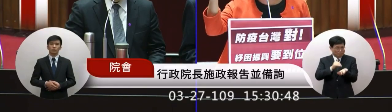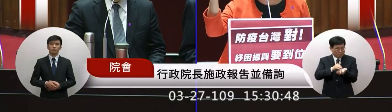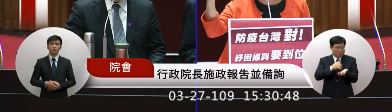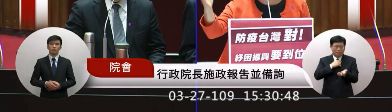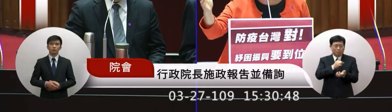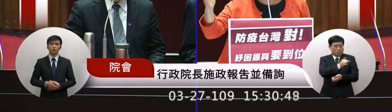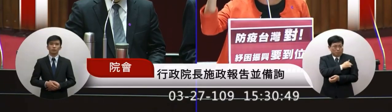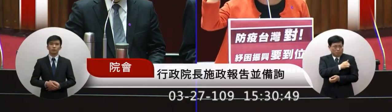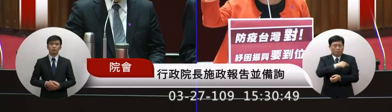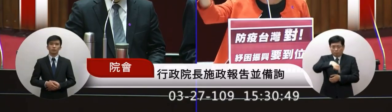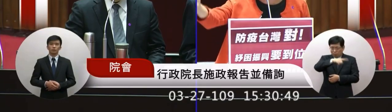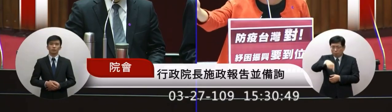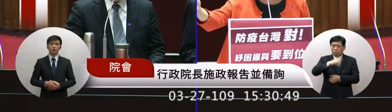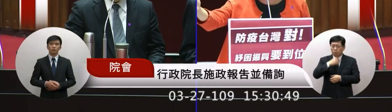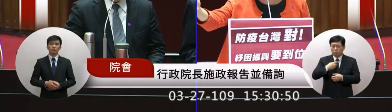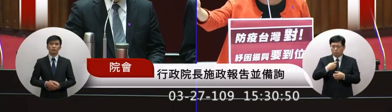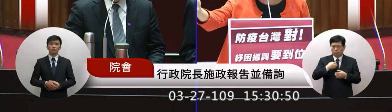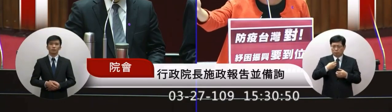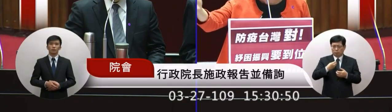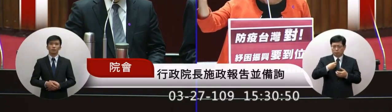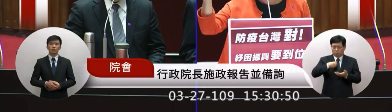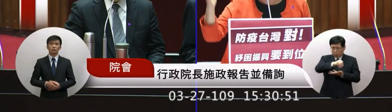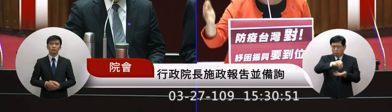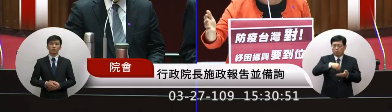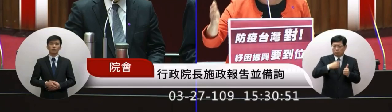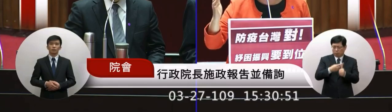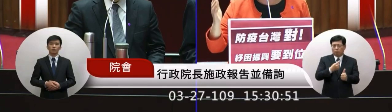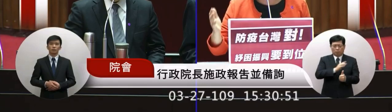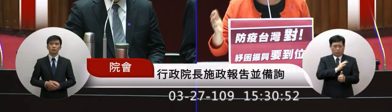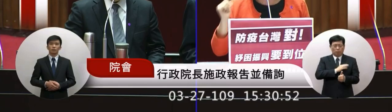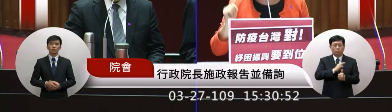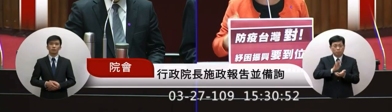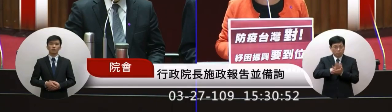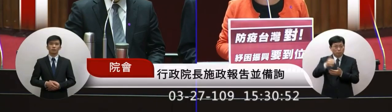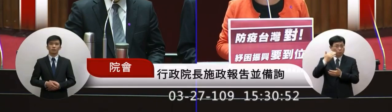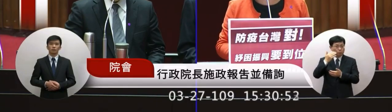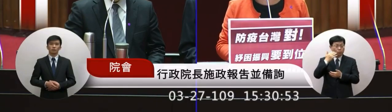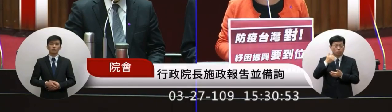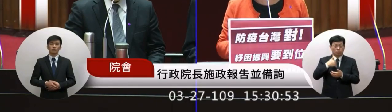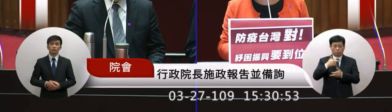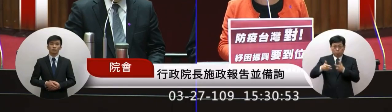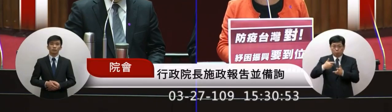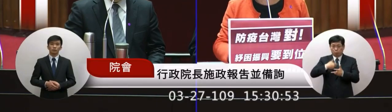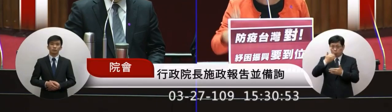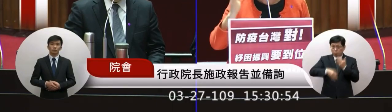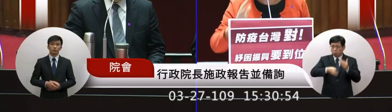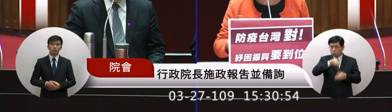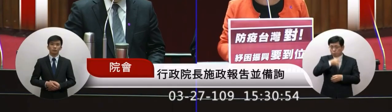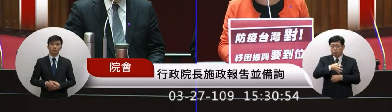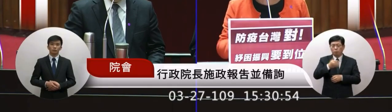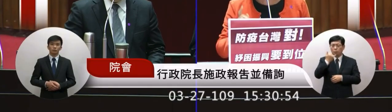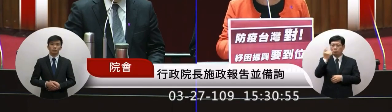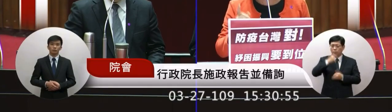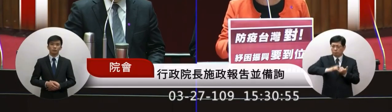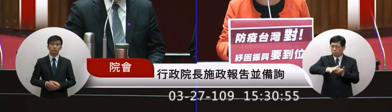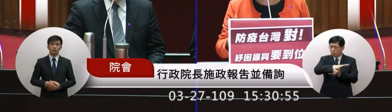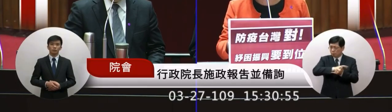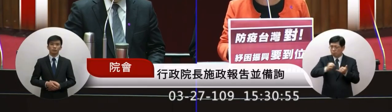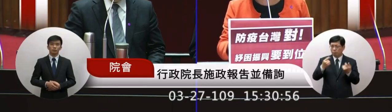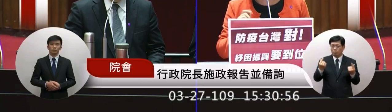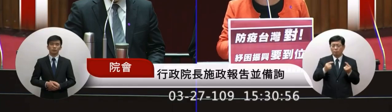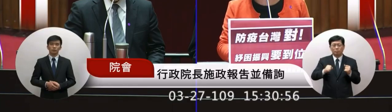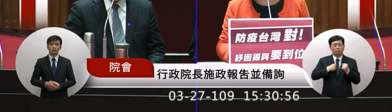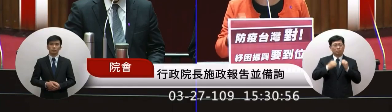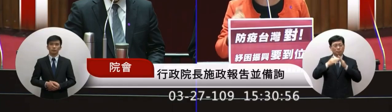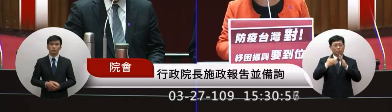线的医疗人员，他们当然要优先配置。未来呢，我们产量足够的时候，是不是对全台湾，尤其现在居